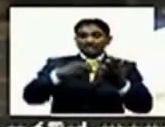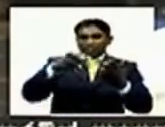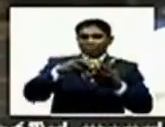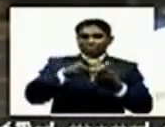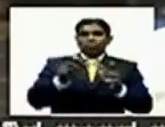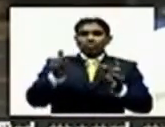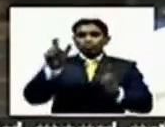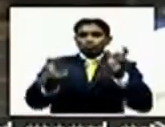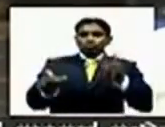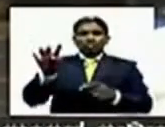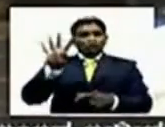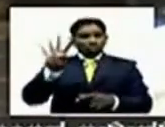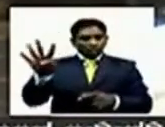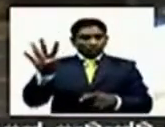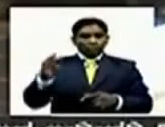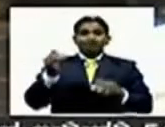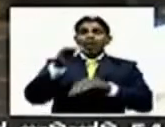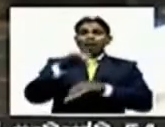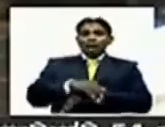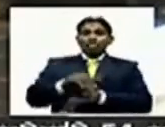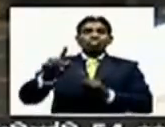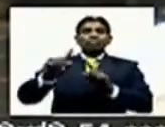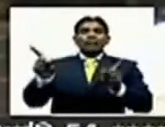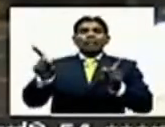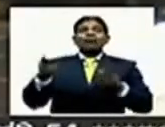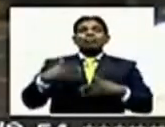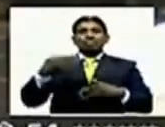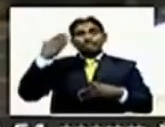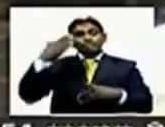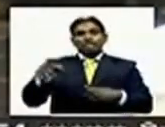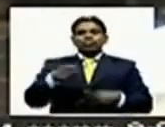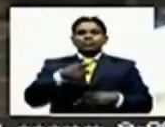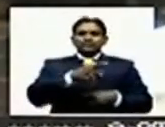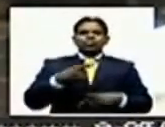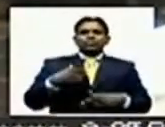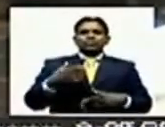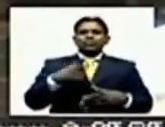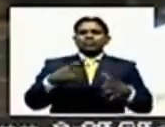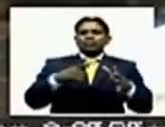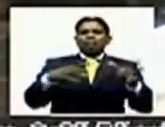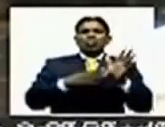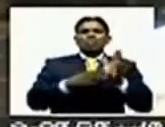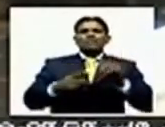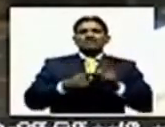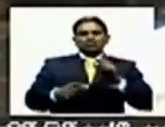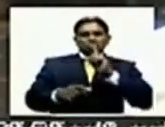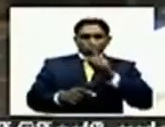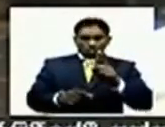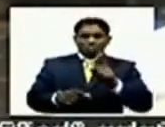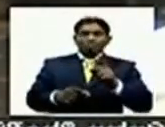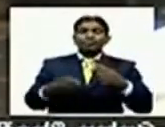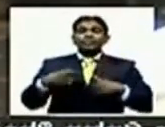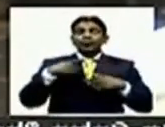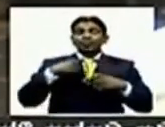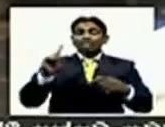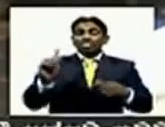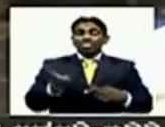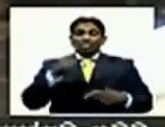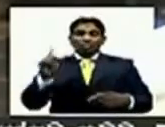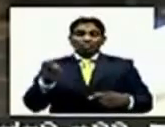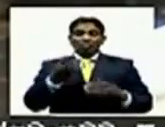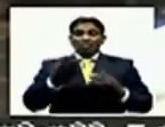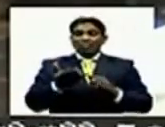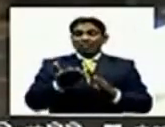වන අලි 10 දෙනෙකුයි මියගිය බව වනජීවී නිලධාරීන් කියනවා. දිනෙන් දින වැඩි වෙන අලිමිනිස් මරණ වළක්වා